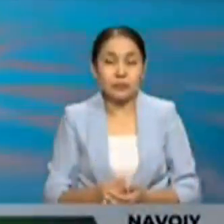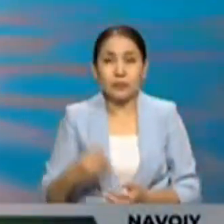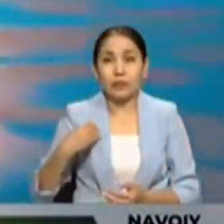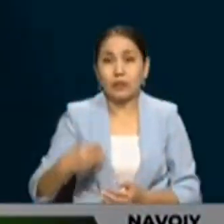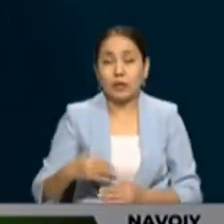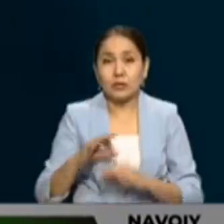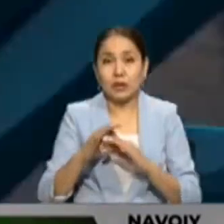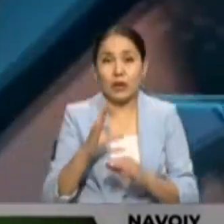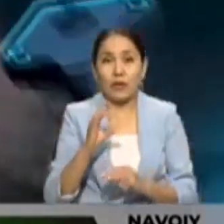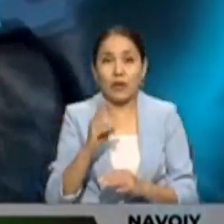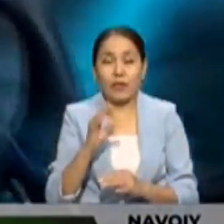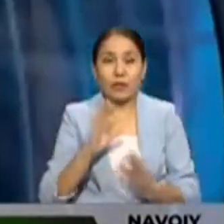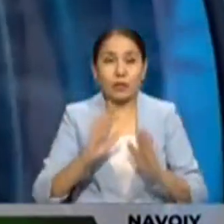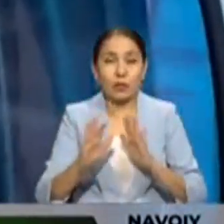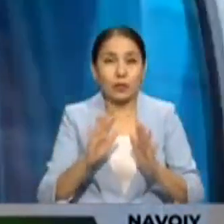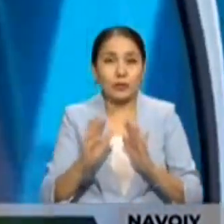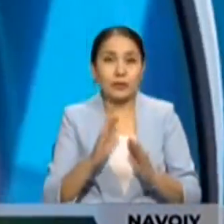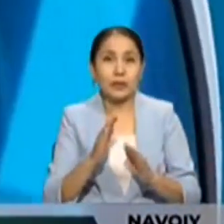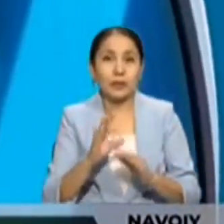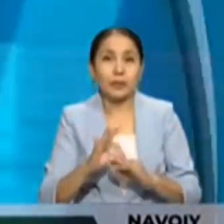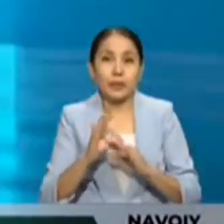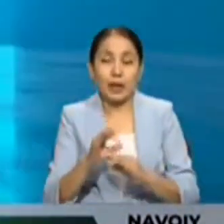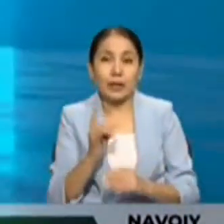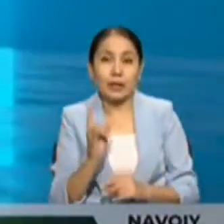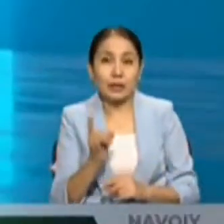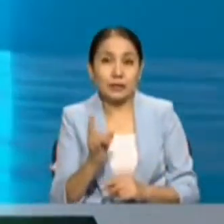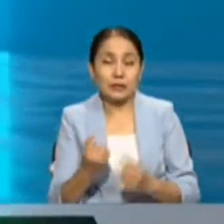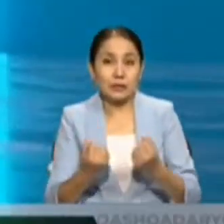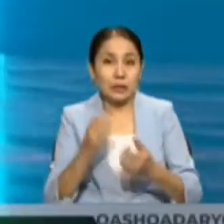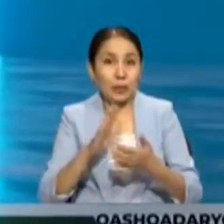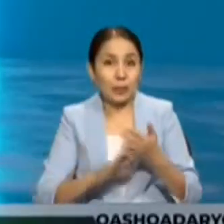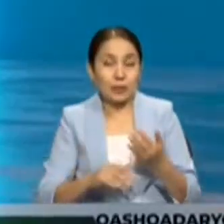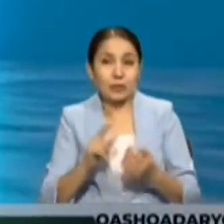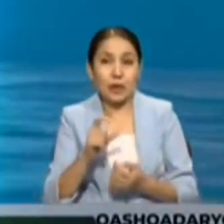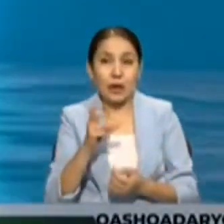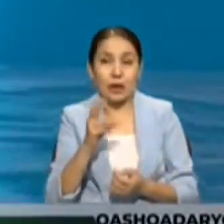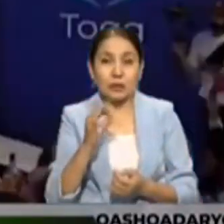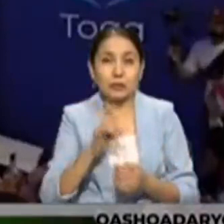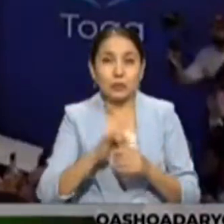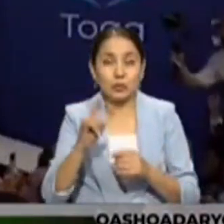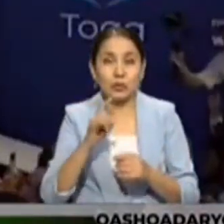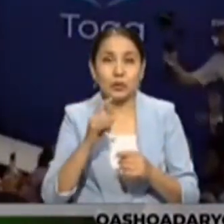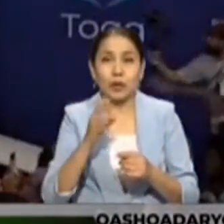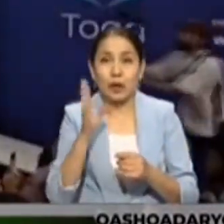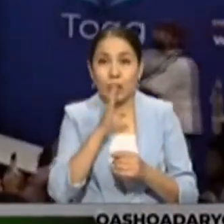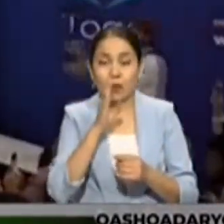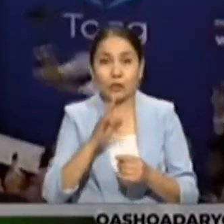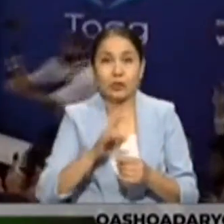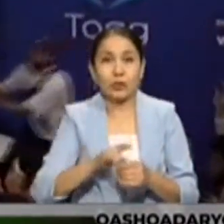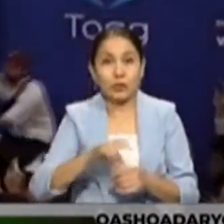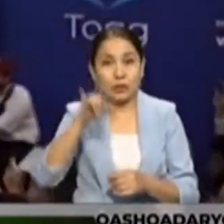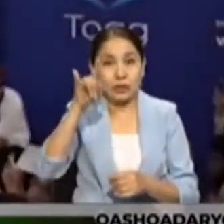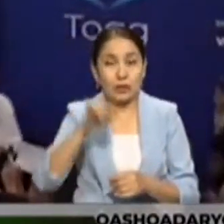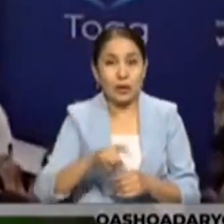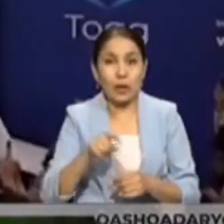bo'lib o'tgan VivaTech ko'rgazmasida uchuvchisiz boshqariladigan taksi taqdim etildi. Air Scooter vertikal ravishda havoga ko'tariladi va qo'nadi.